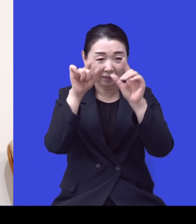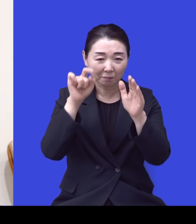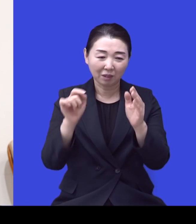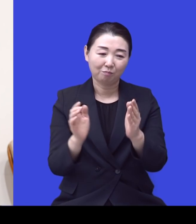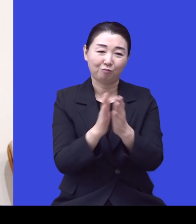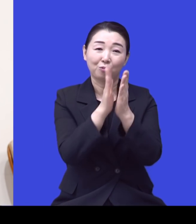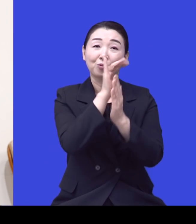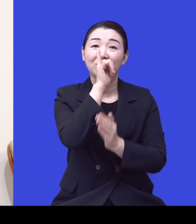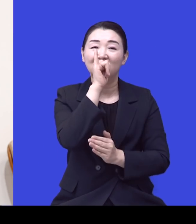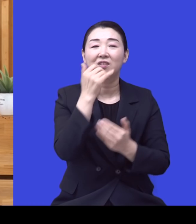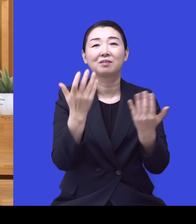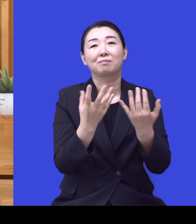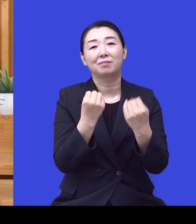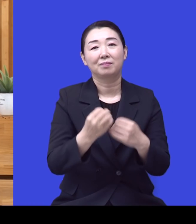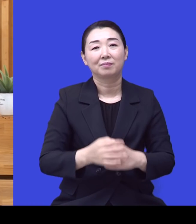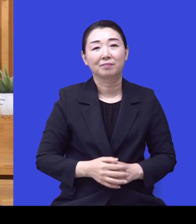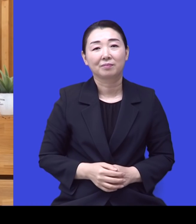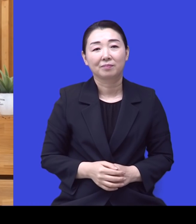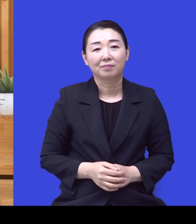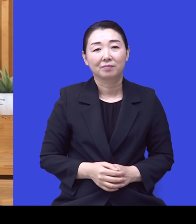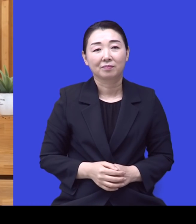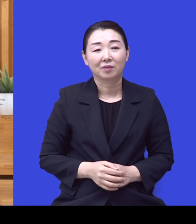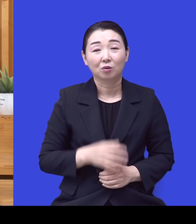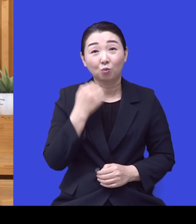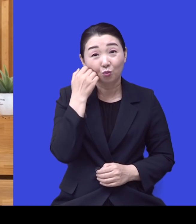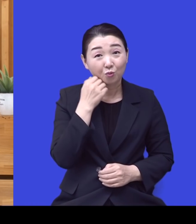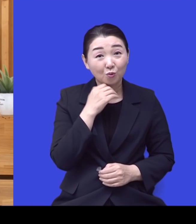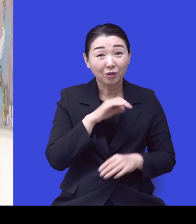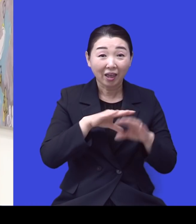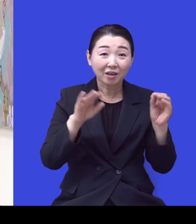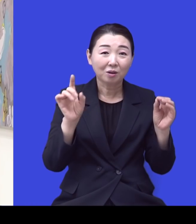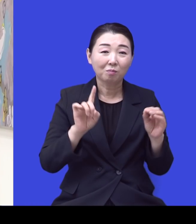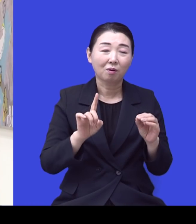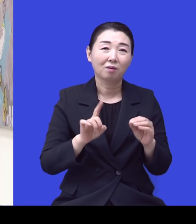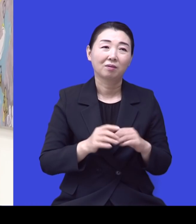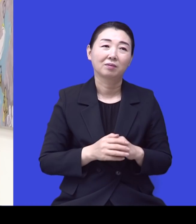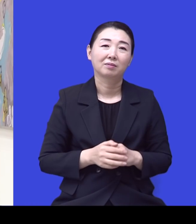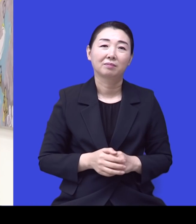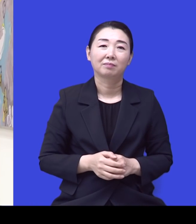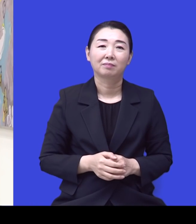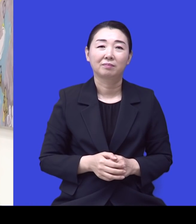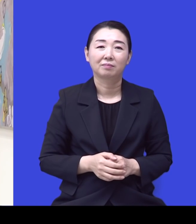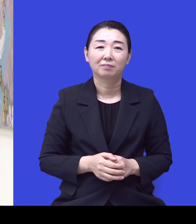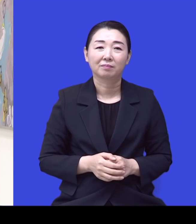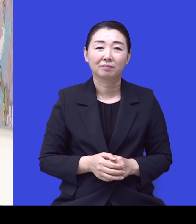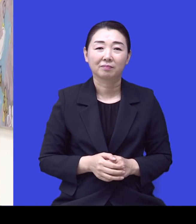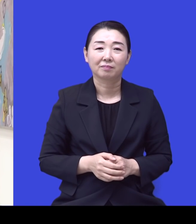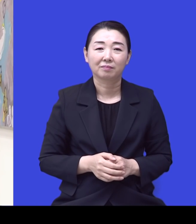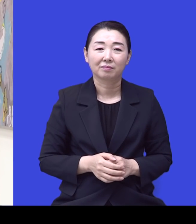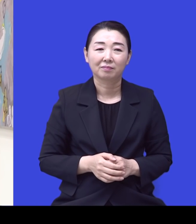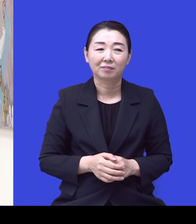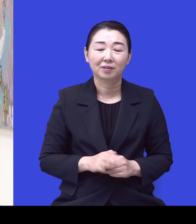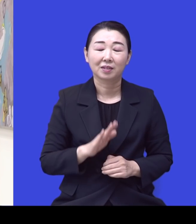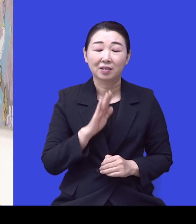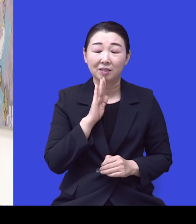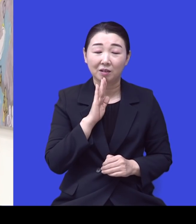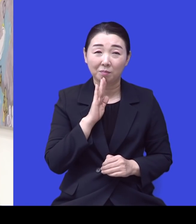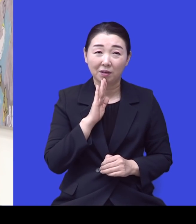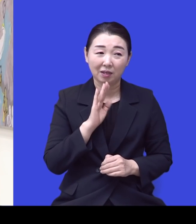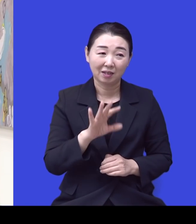부닥치는 일들이 너무 많은 거예요. 그걸 어떤 분은 이렇게 해결할 수밖에 없고 보일 수밖에 없었지만 예. 정말 그